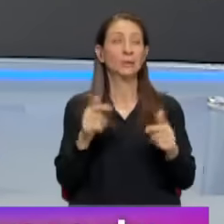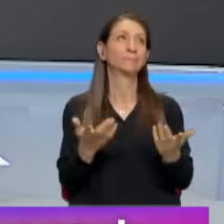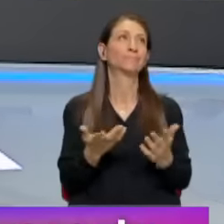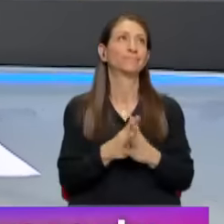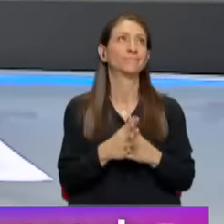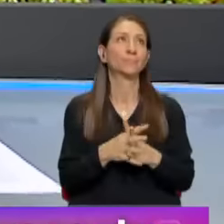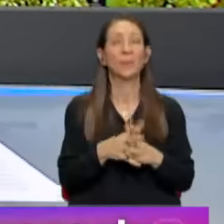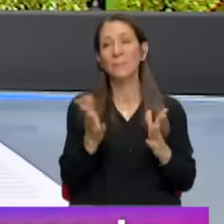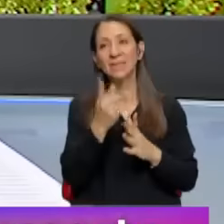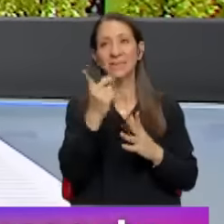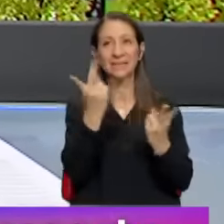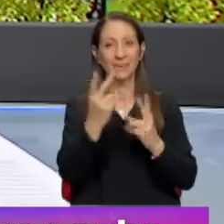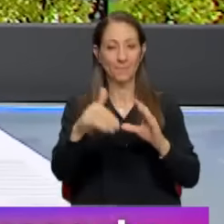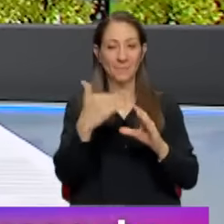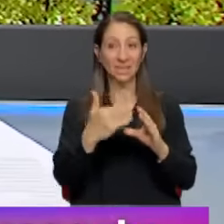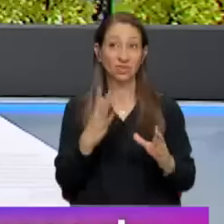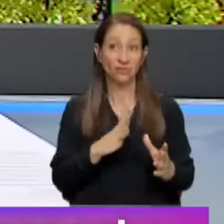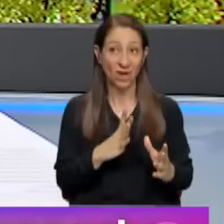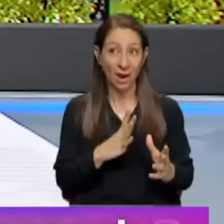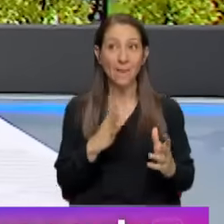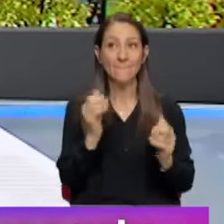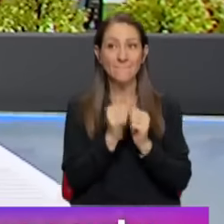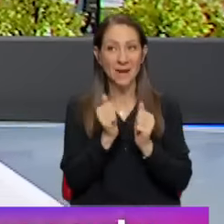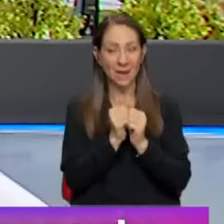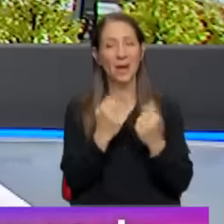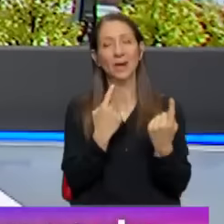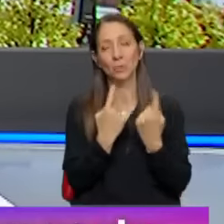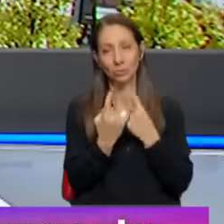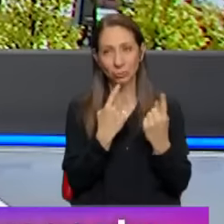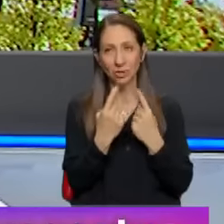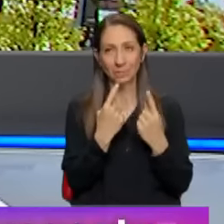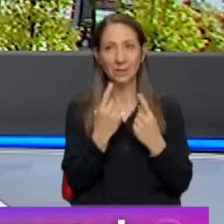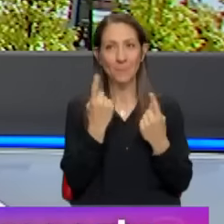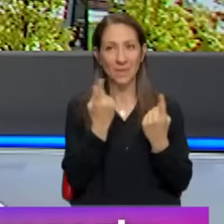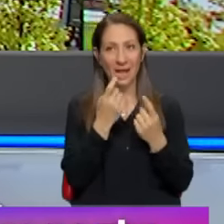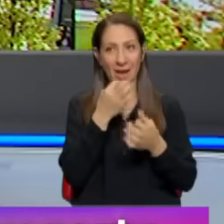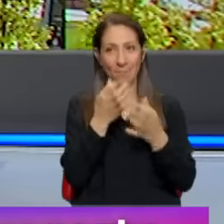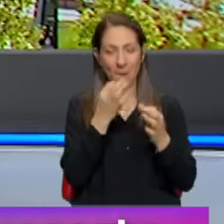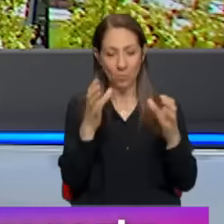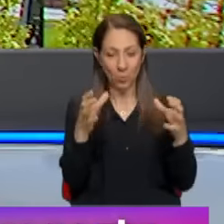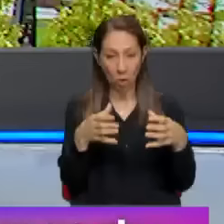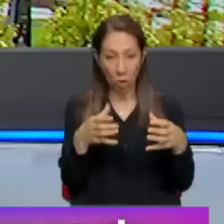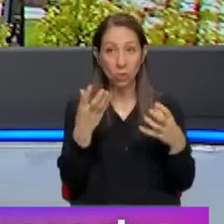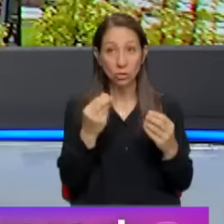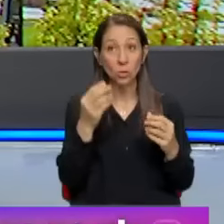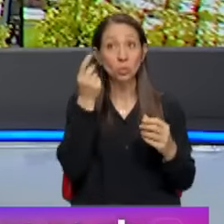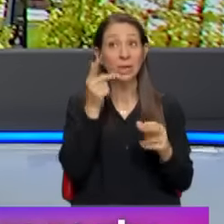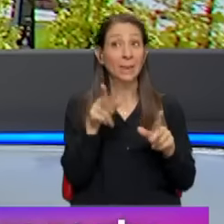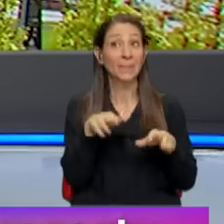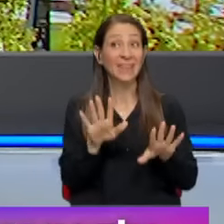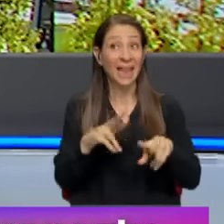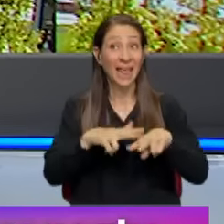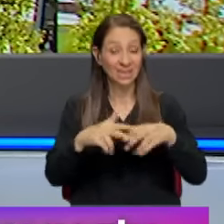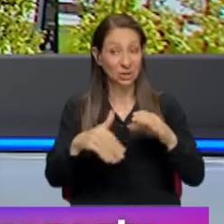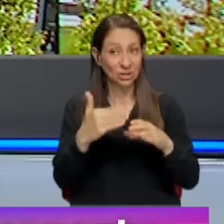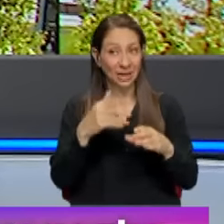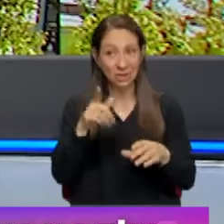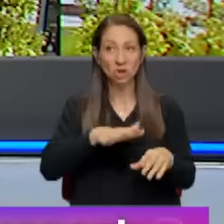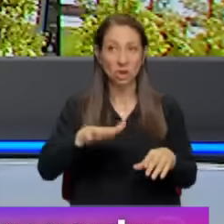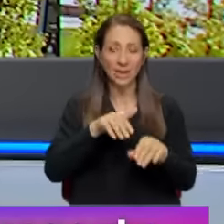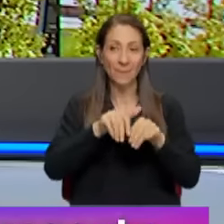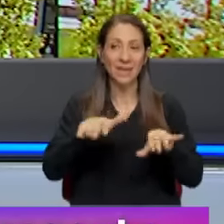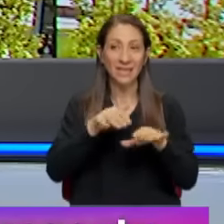mesela sizlerden gelen mesajlar da var. Birlikte konuşacağımız bir haber bloğu. Unutulacak gibi değil. Bugünkü başlığımız sosyal